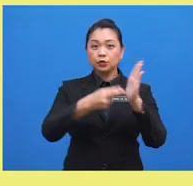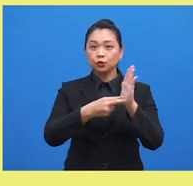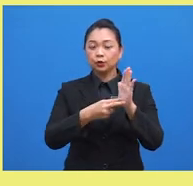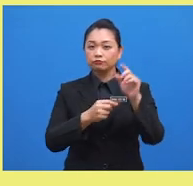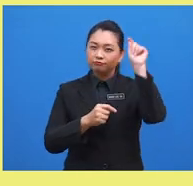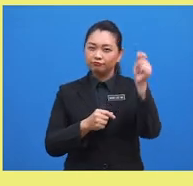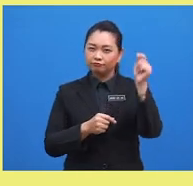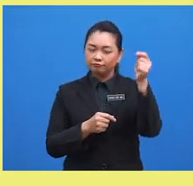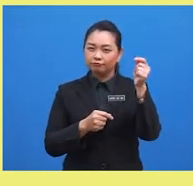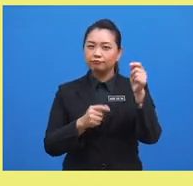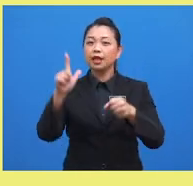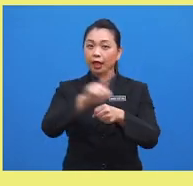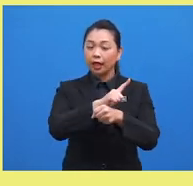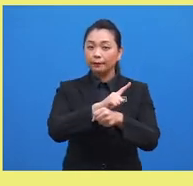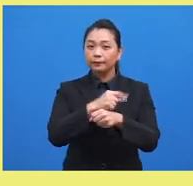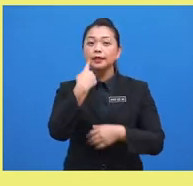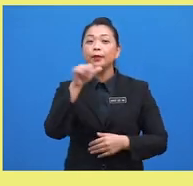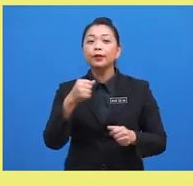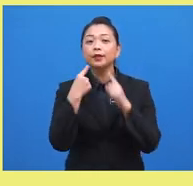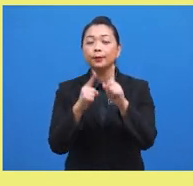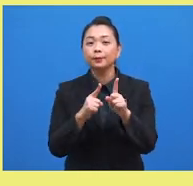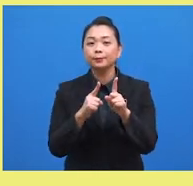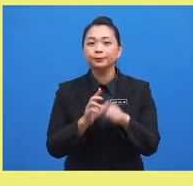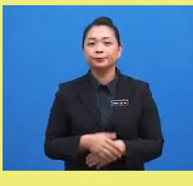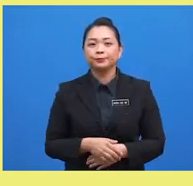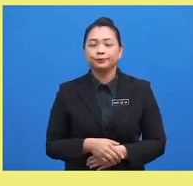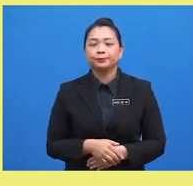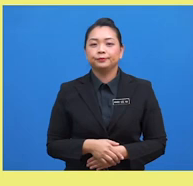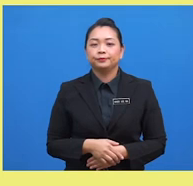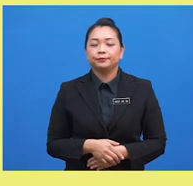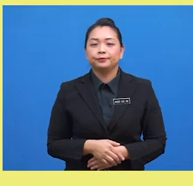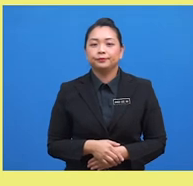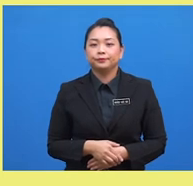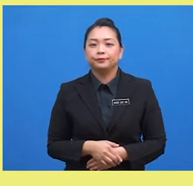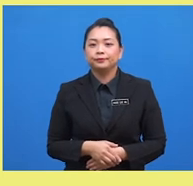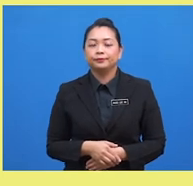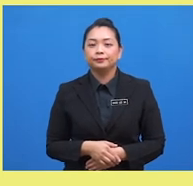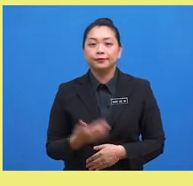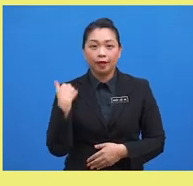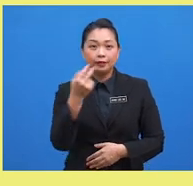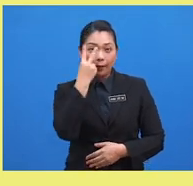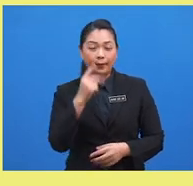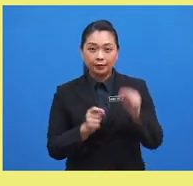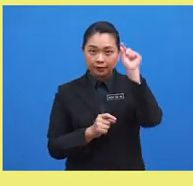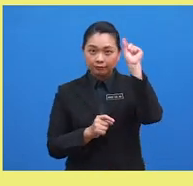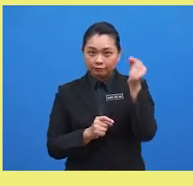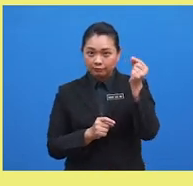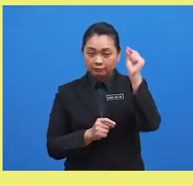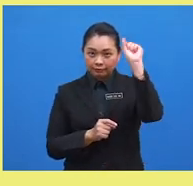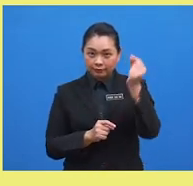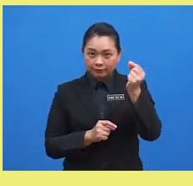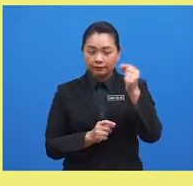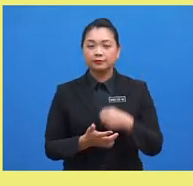set? Siapa boleh jawab? A kesatuan B kesatuan C.